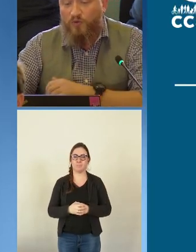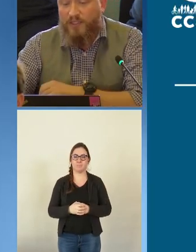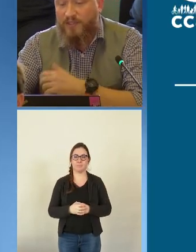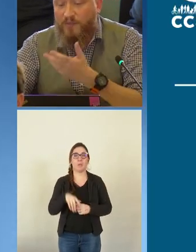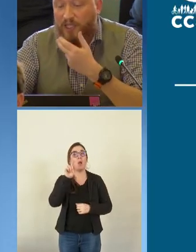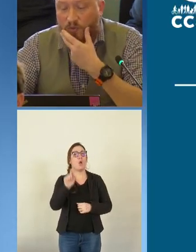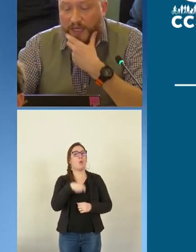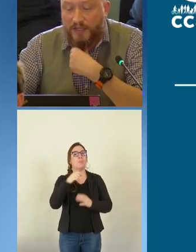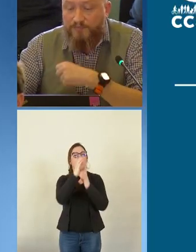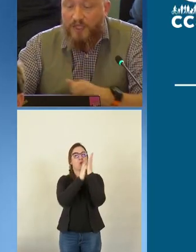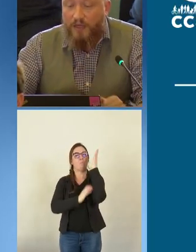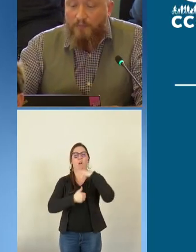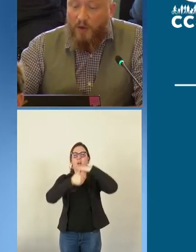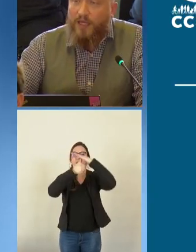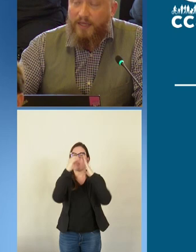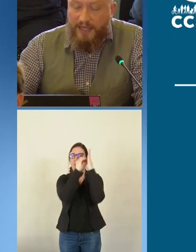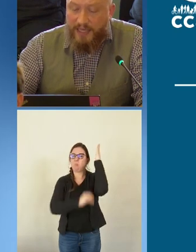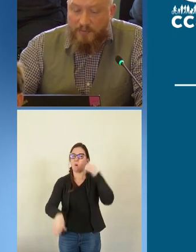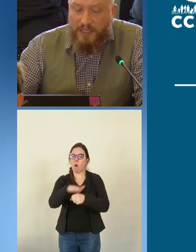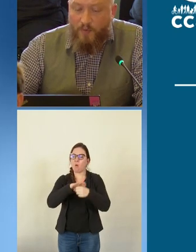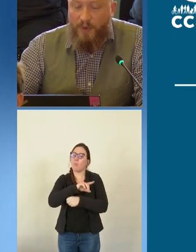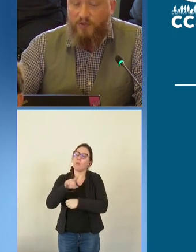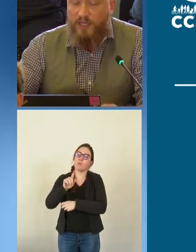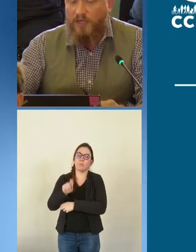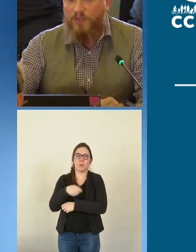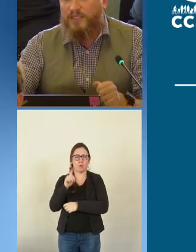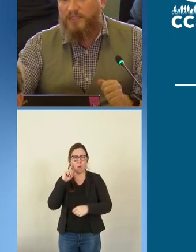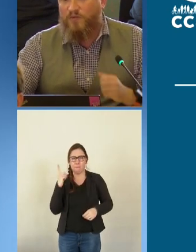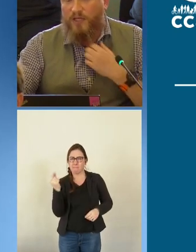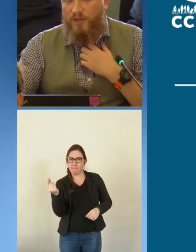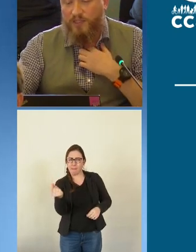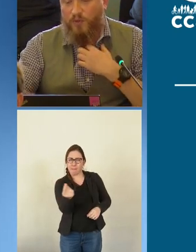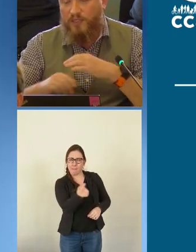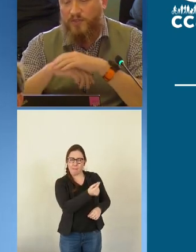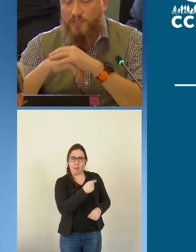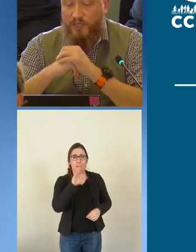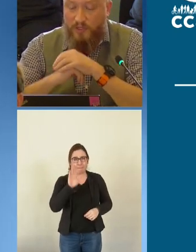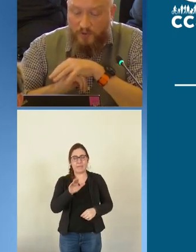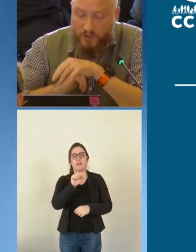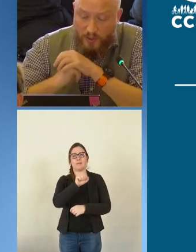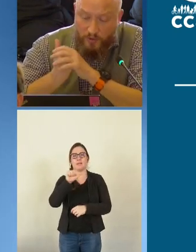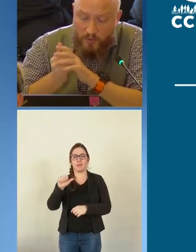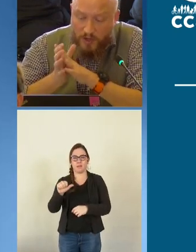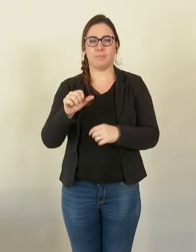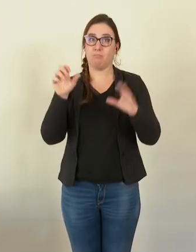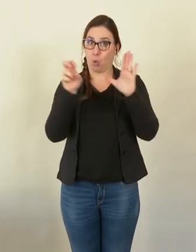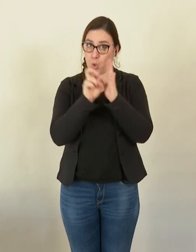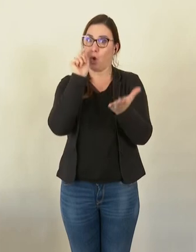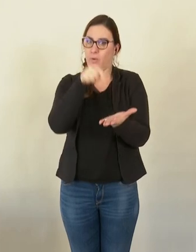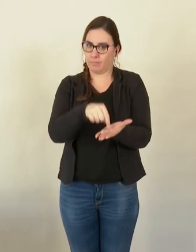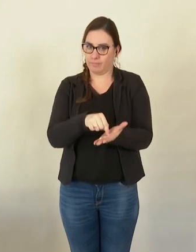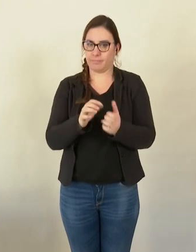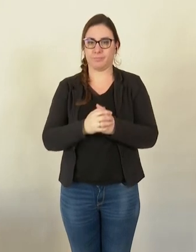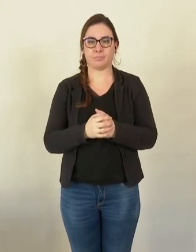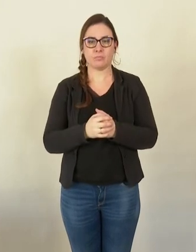contenu dans cette délibération cadre par le caractère éminemment partenarial de l'initiative locale de sécurité sociale de l'alimentation à Grenoble la ville ne